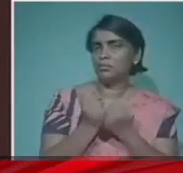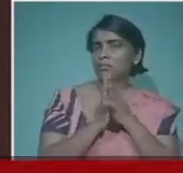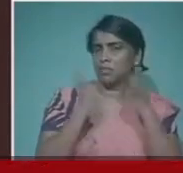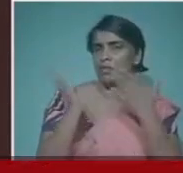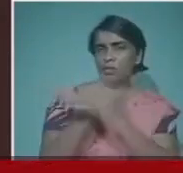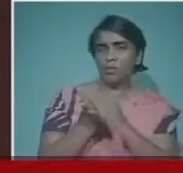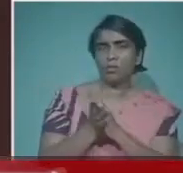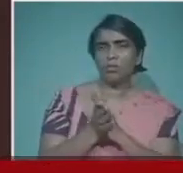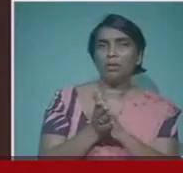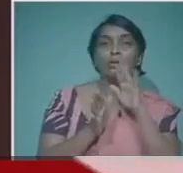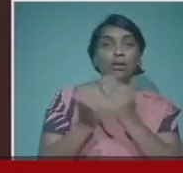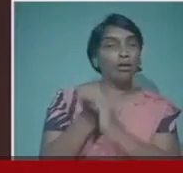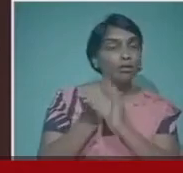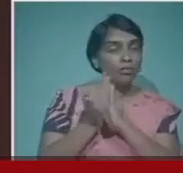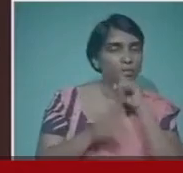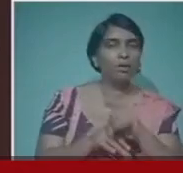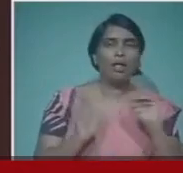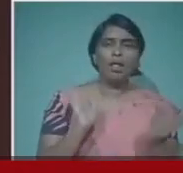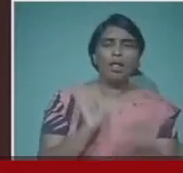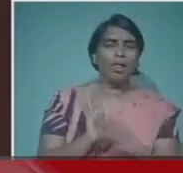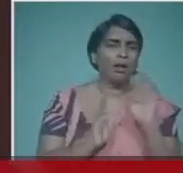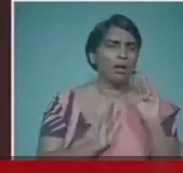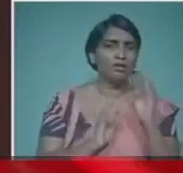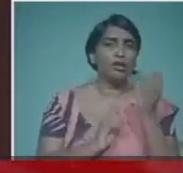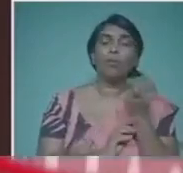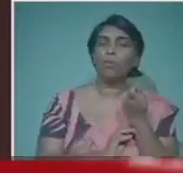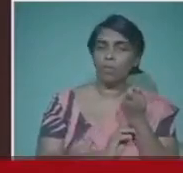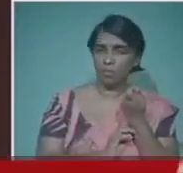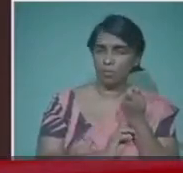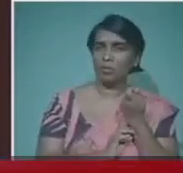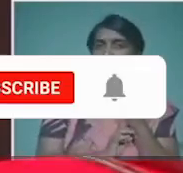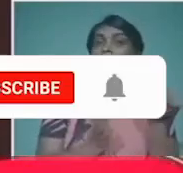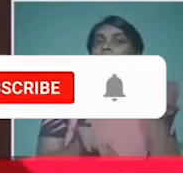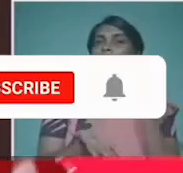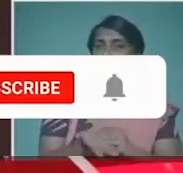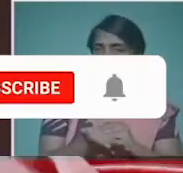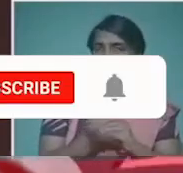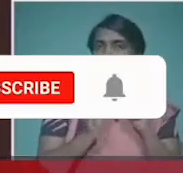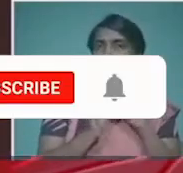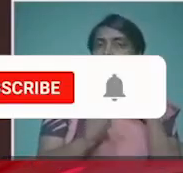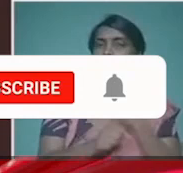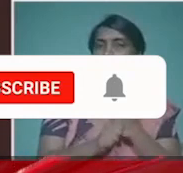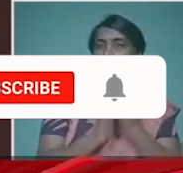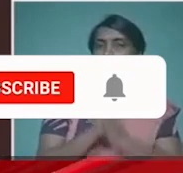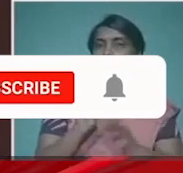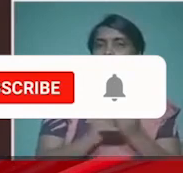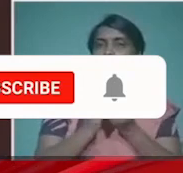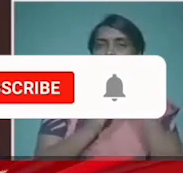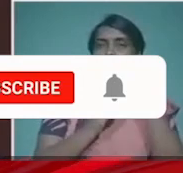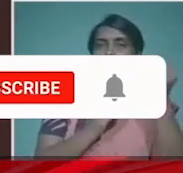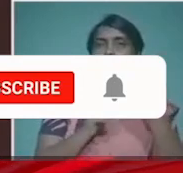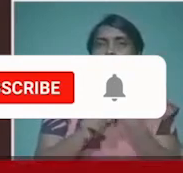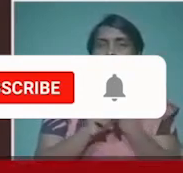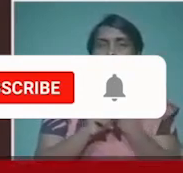බොහොමයක් උදව් කරලා තියෙනවා. ඒ උදව් කිරීම හරහා ලක්ෂ 40ක මුදලක් නැවත බන්දුල ගුණවර්ධන අමාත්‍යතුමාට ගිහින් දීලා තිනවා